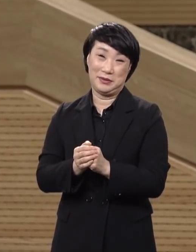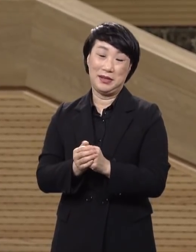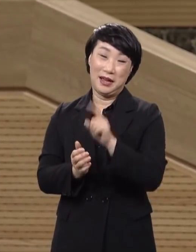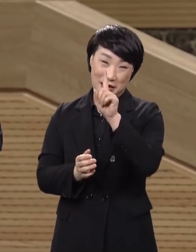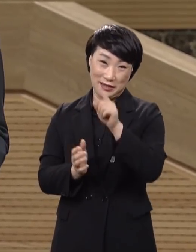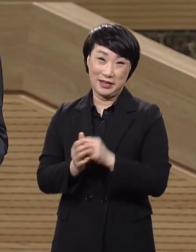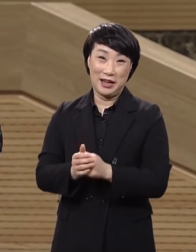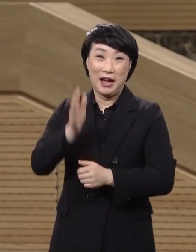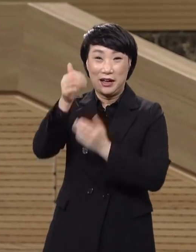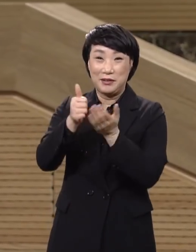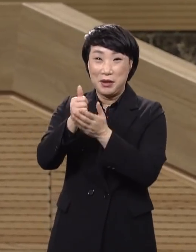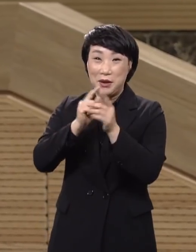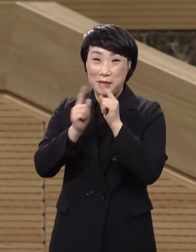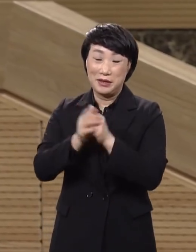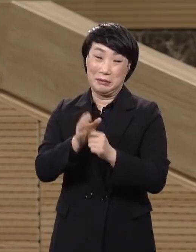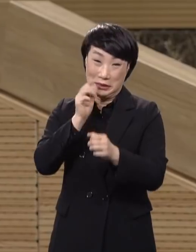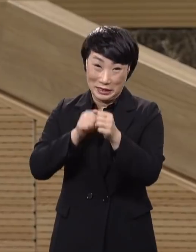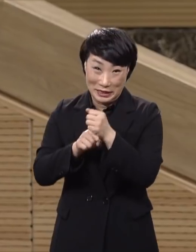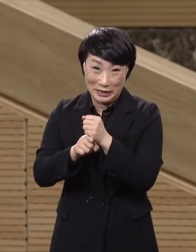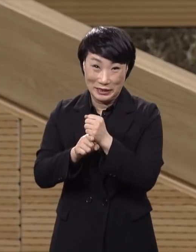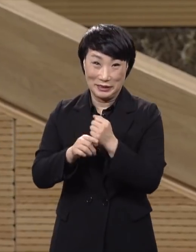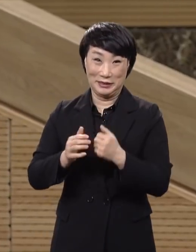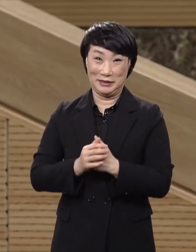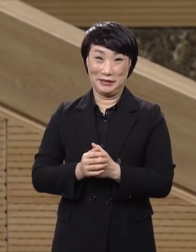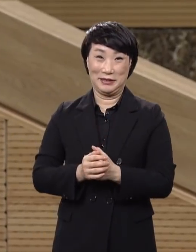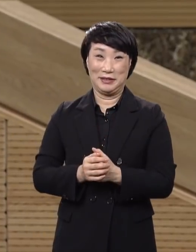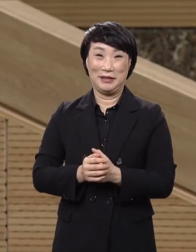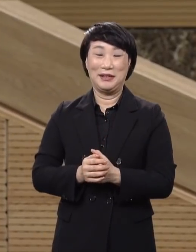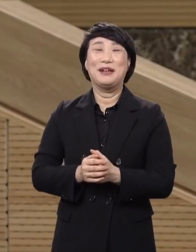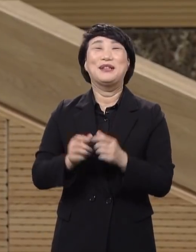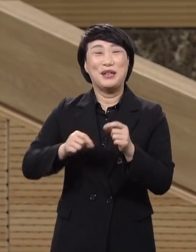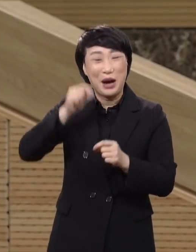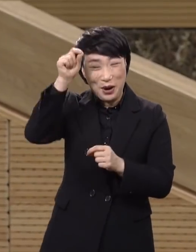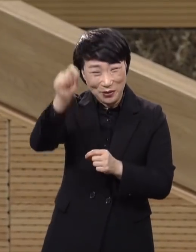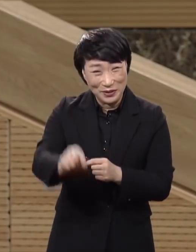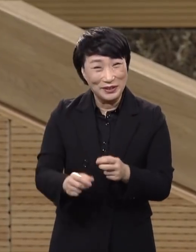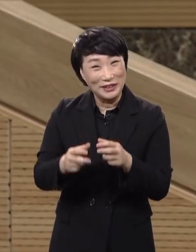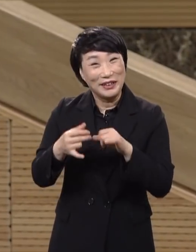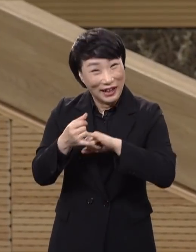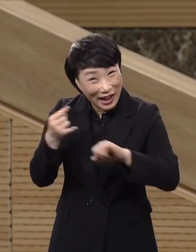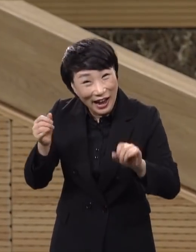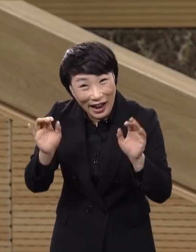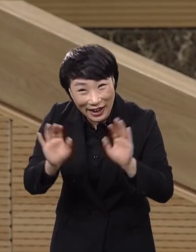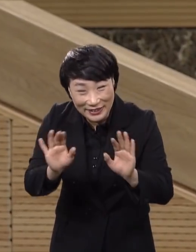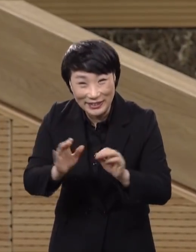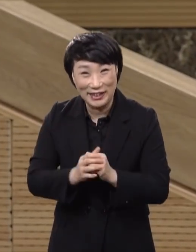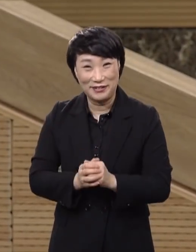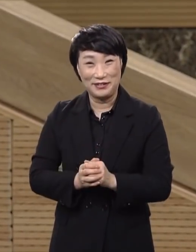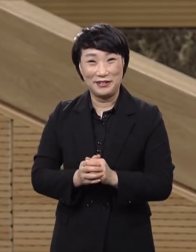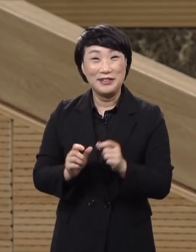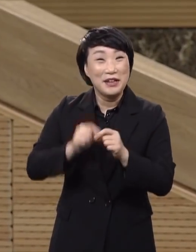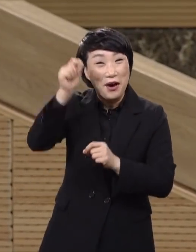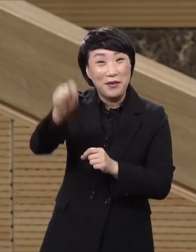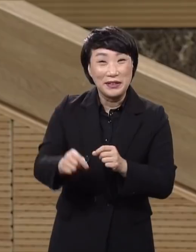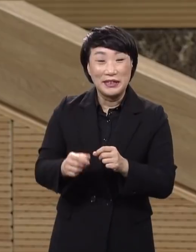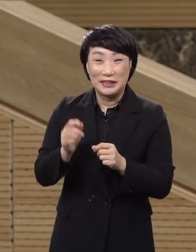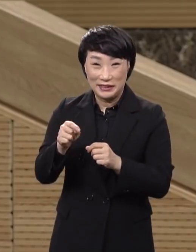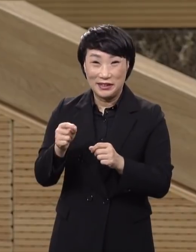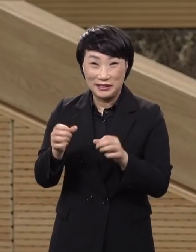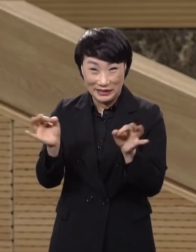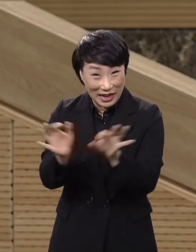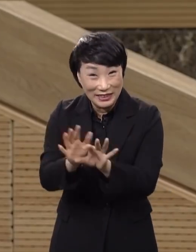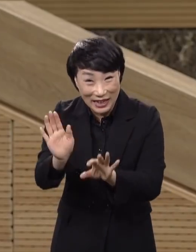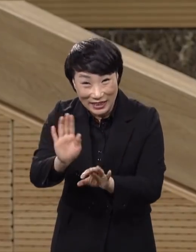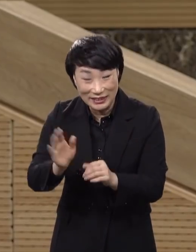것은 하나님 말씀은 진리이기에 영원히 부서지지 않는다. 영원히 깨지지